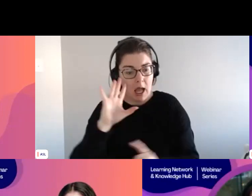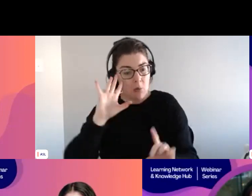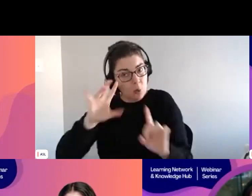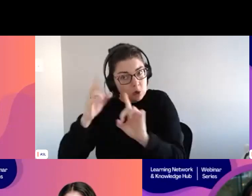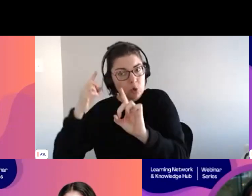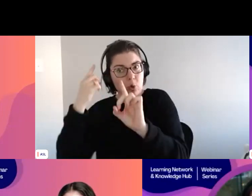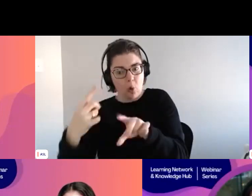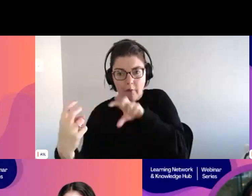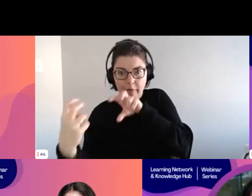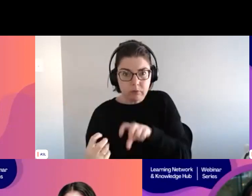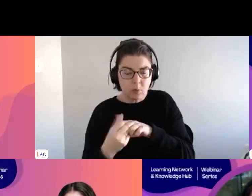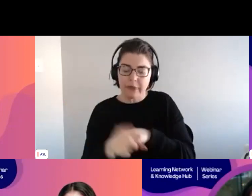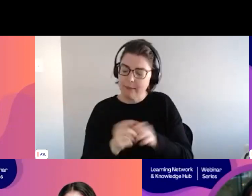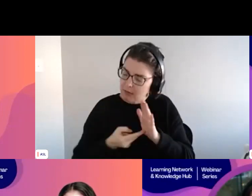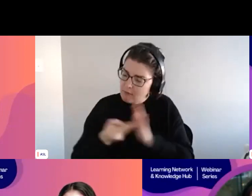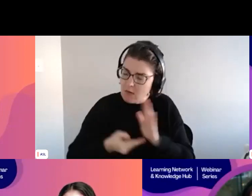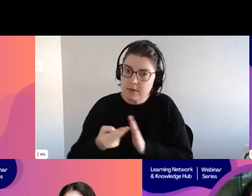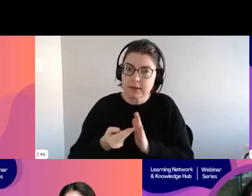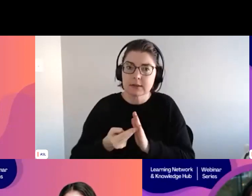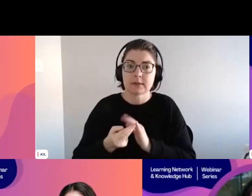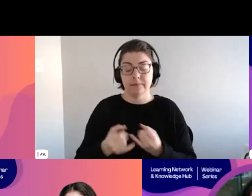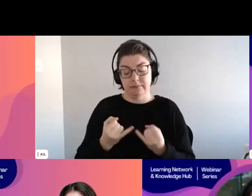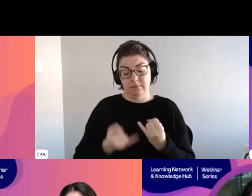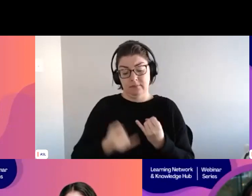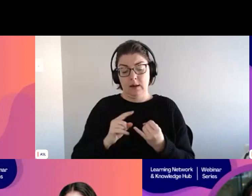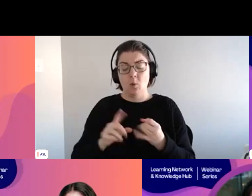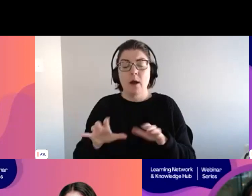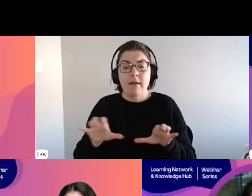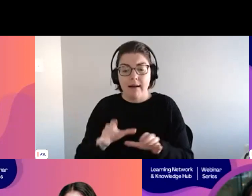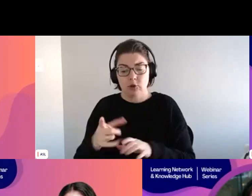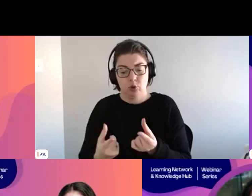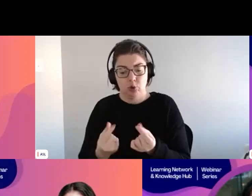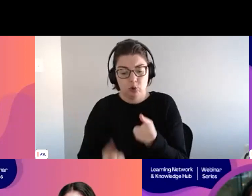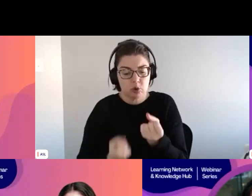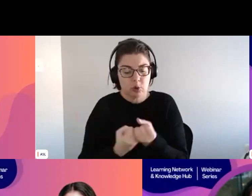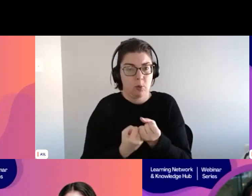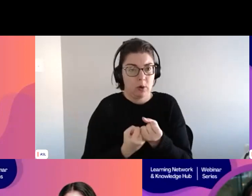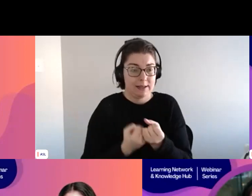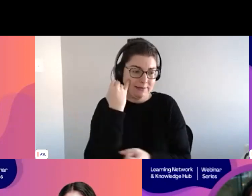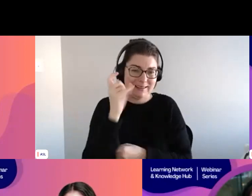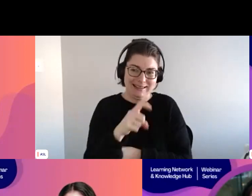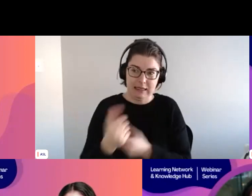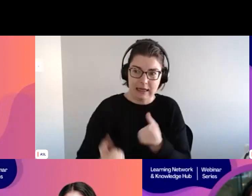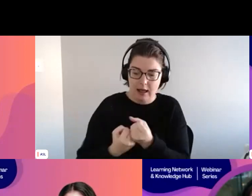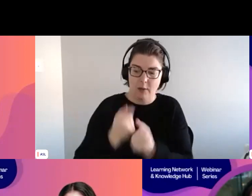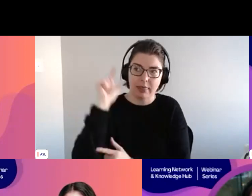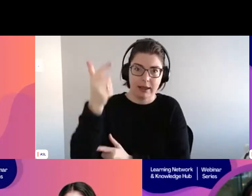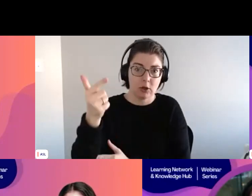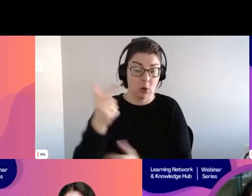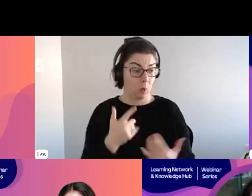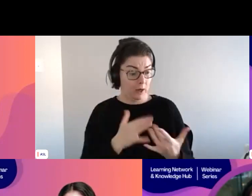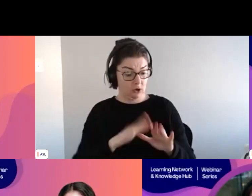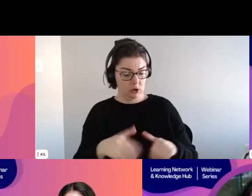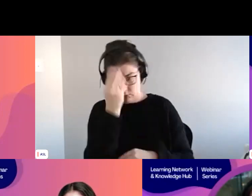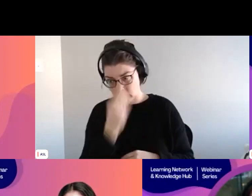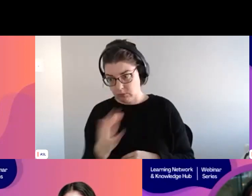de rester dans un avec un parent coercitif et quel type de donc de gestes pourriez entreprendre pour